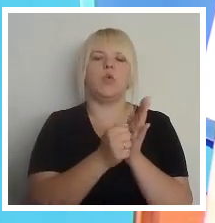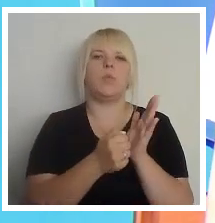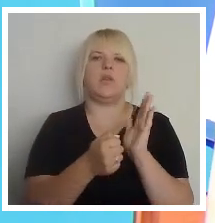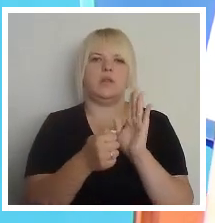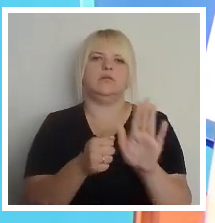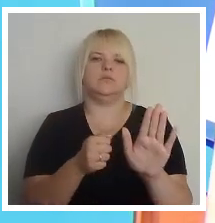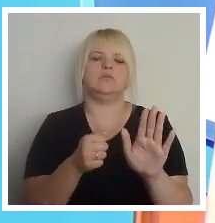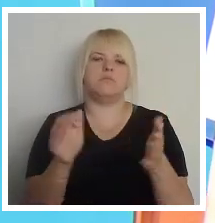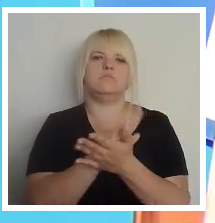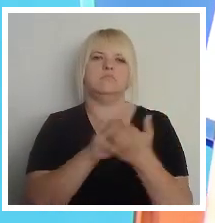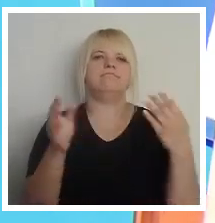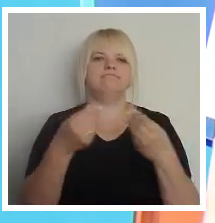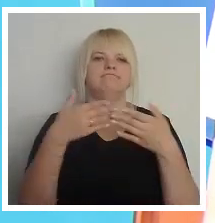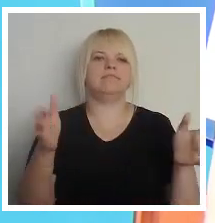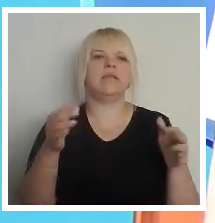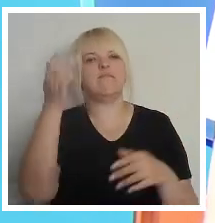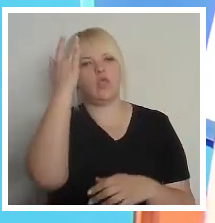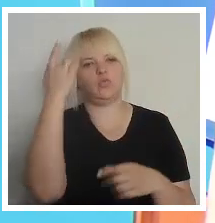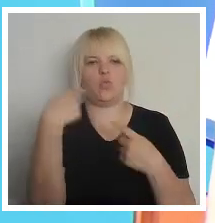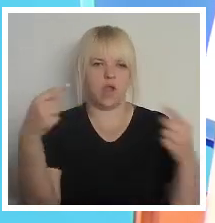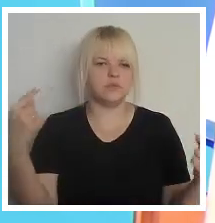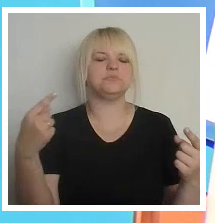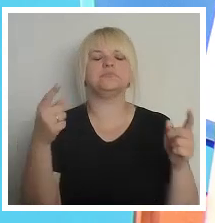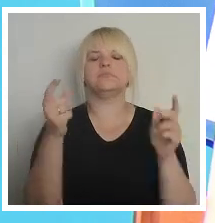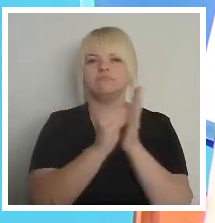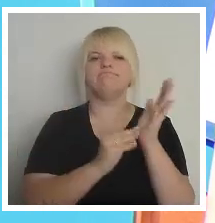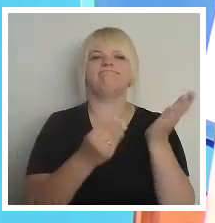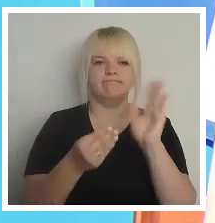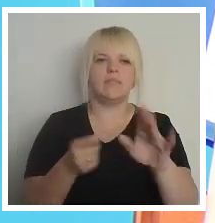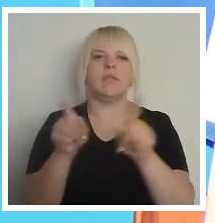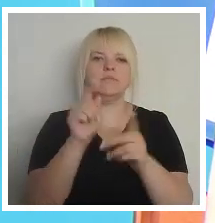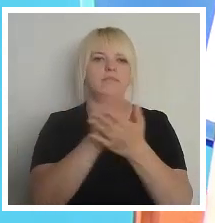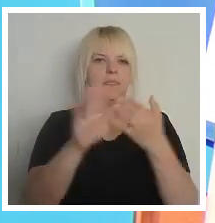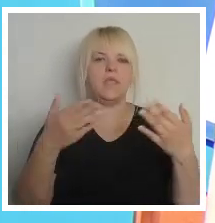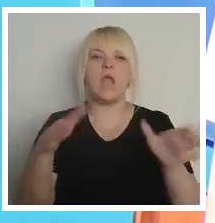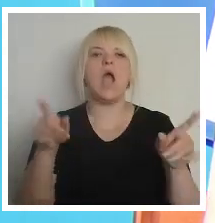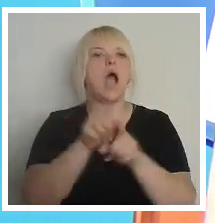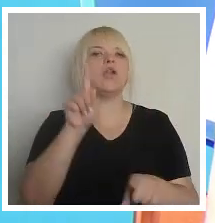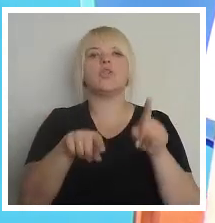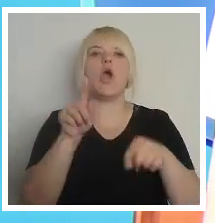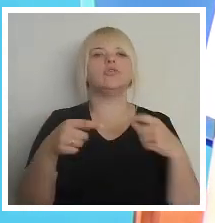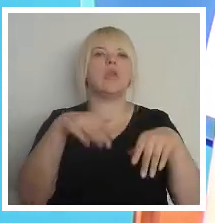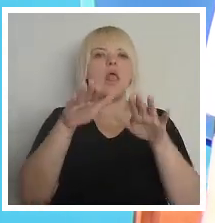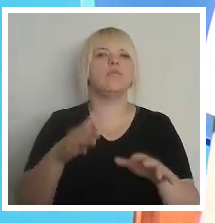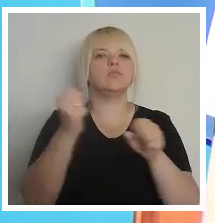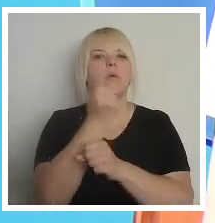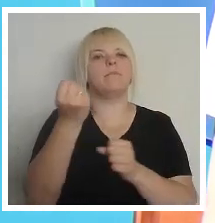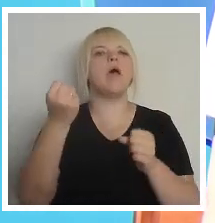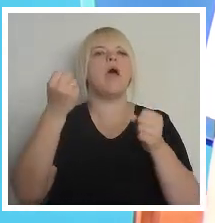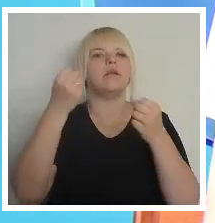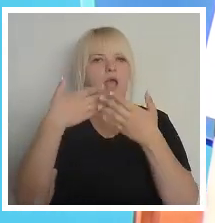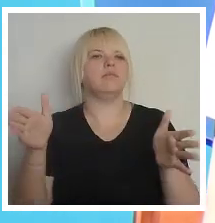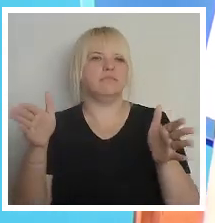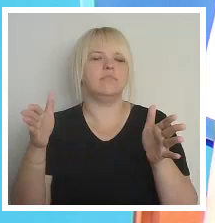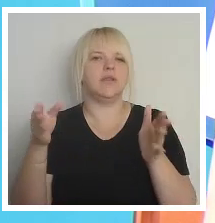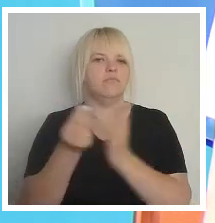nodrošinām viedokļu daudzveidību. Mēs arī atsevišķos gadījumos pieņemam lēmumu atbrīvot saturu. Rīdzenes sarunas